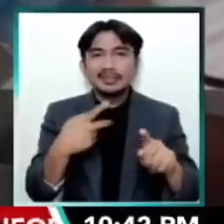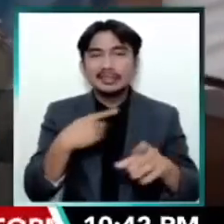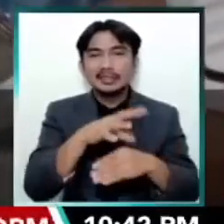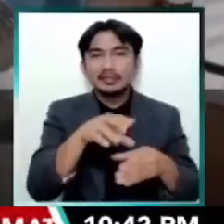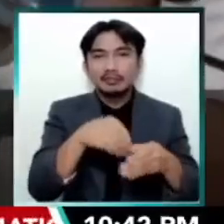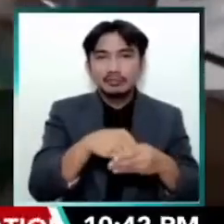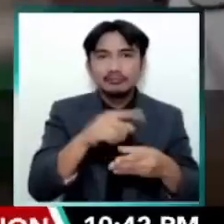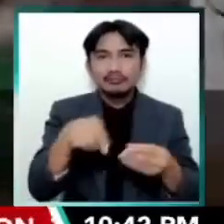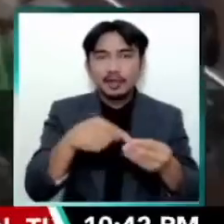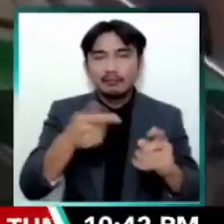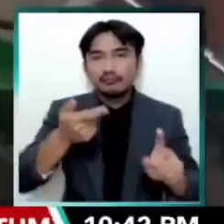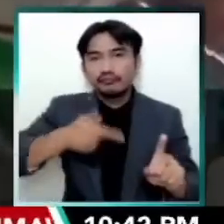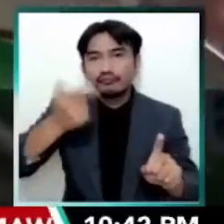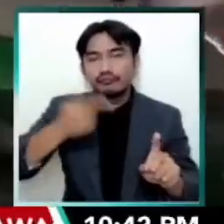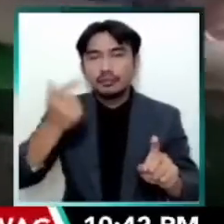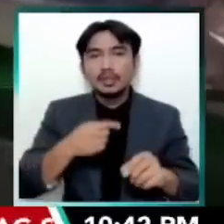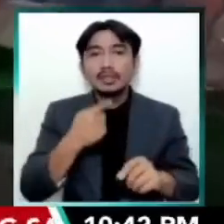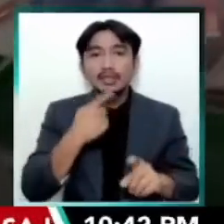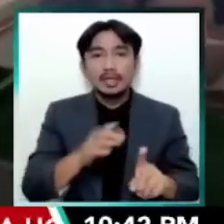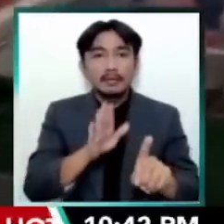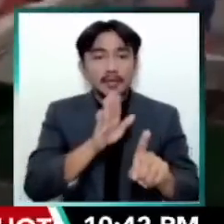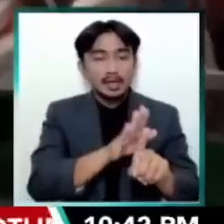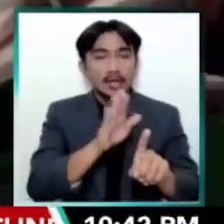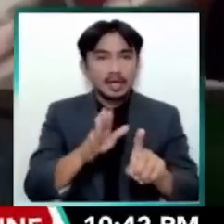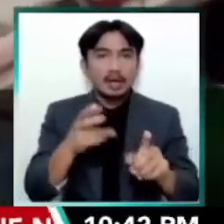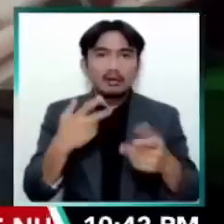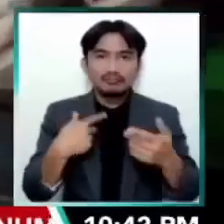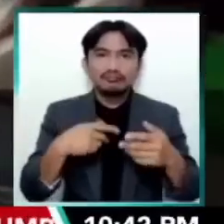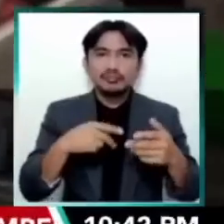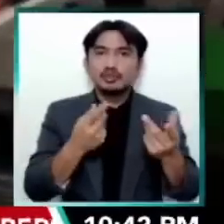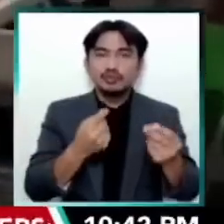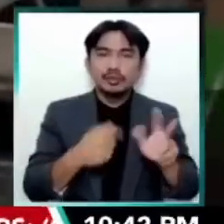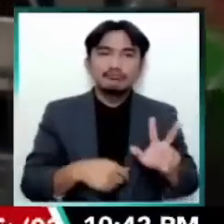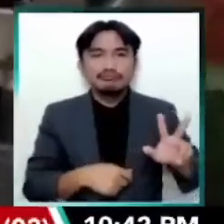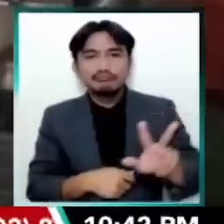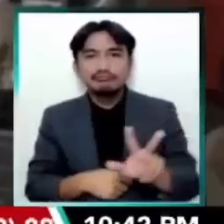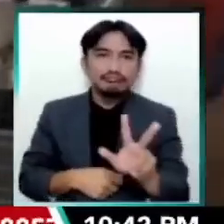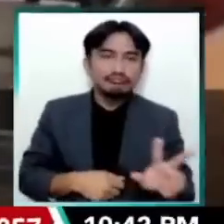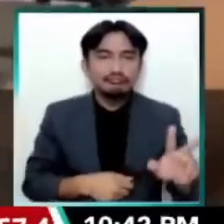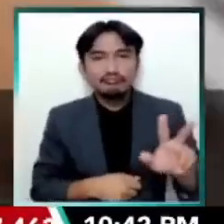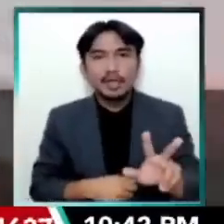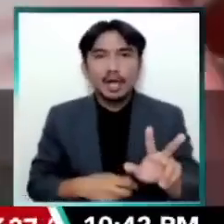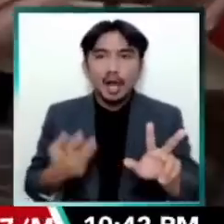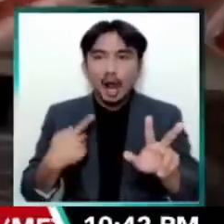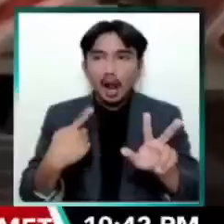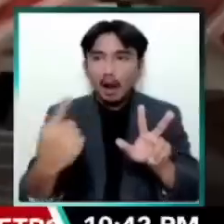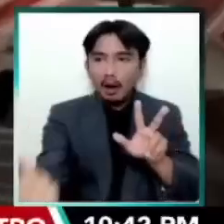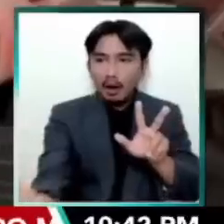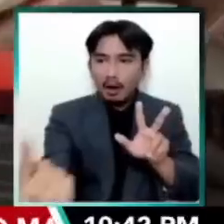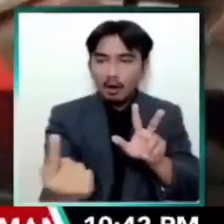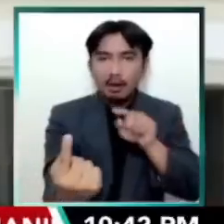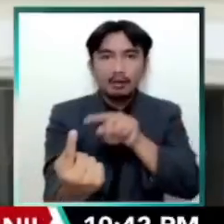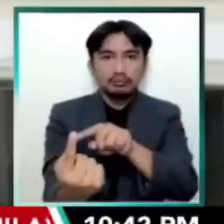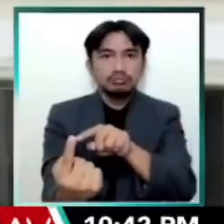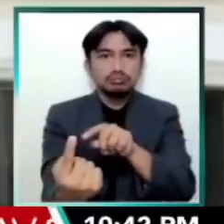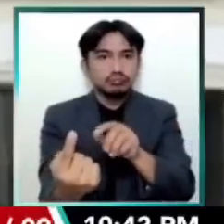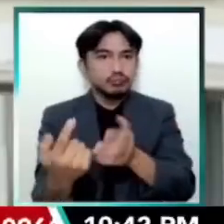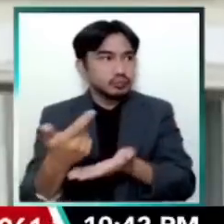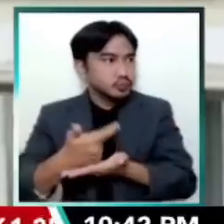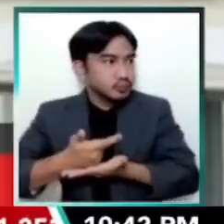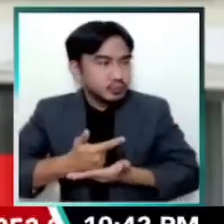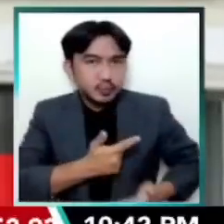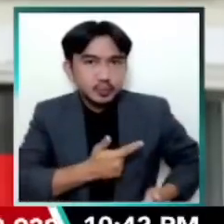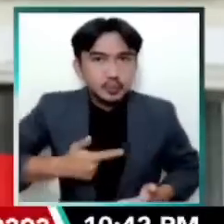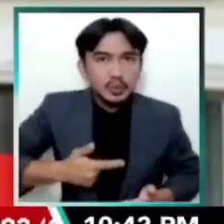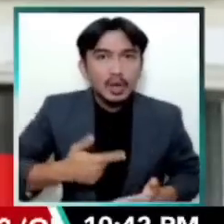Kwento sa kanya ng kapatid, naglalakad sila papasok ng venue nang biglang may tumakbo pasalubong sa kanilang pamilya. Next thing you know, our mom